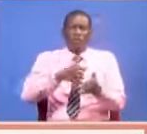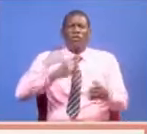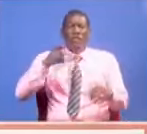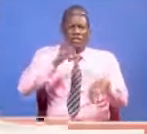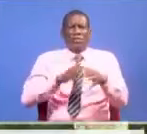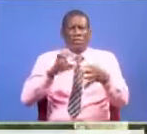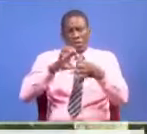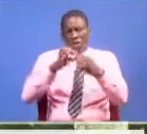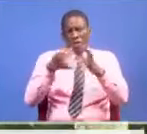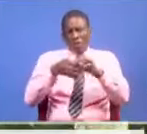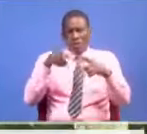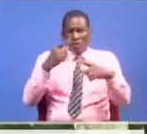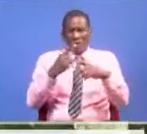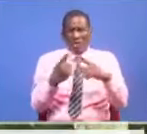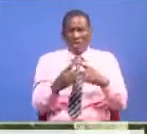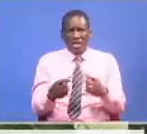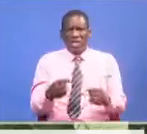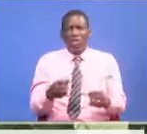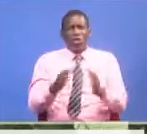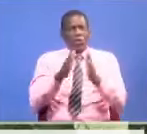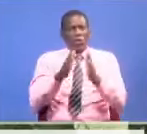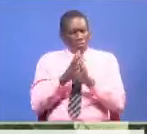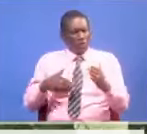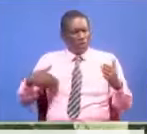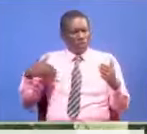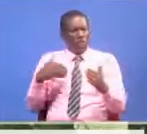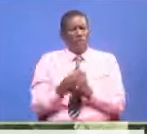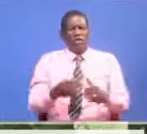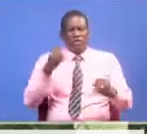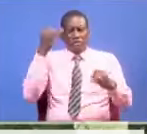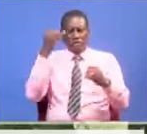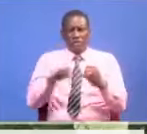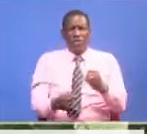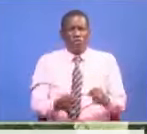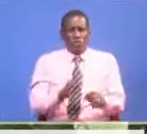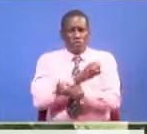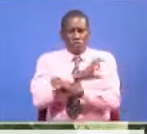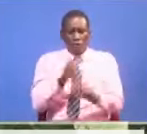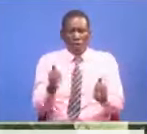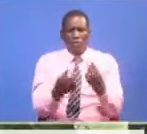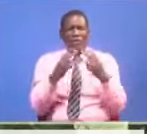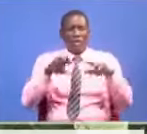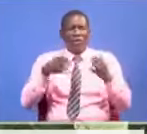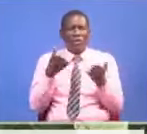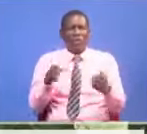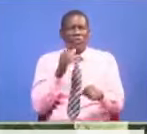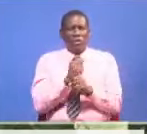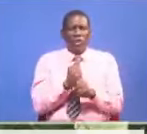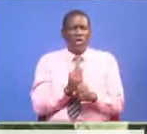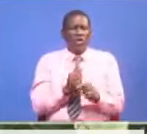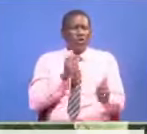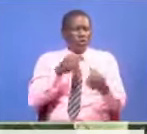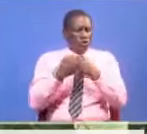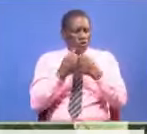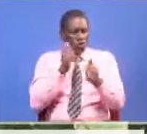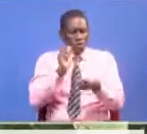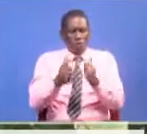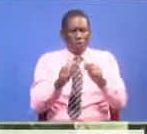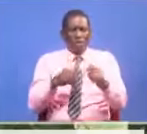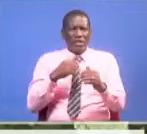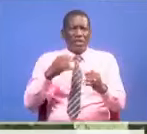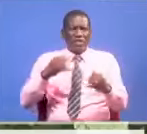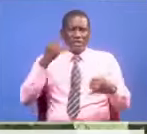kwanza mwaka huu. Ni maombi yetu tufika finals tukiwa water left, tuone vile itakuwa, tungangane after finals juu hata